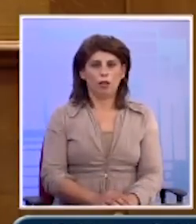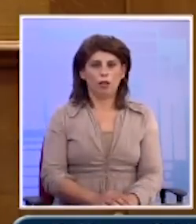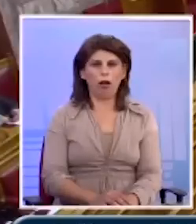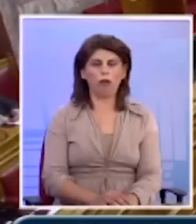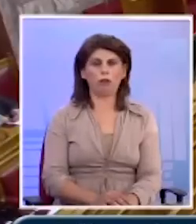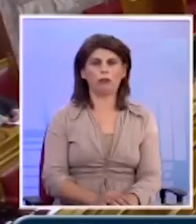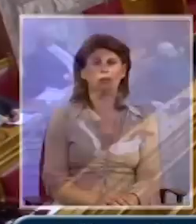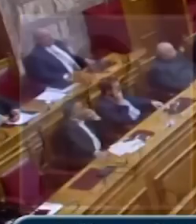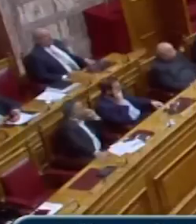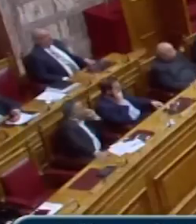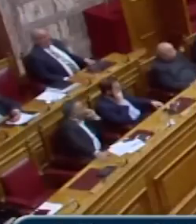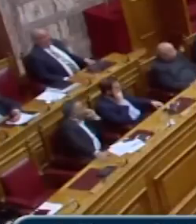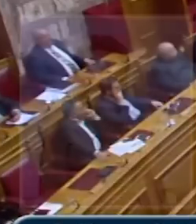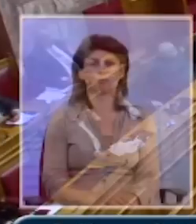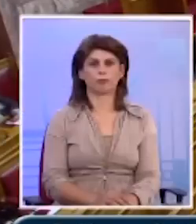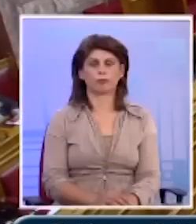Εντάξει.